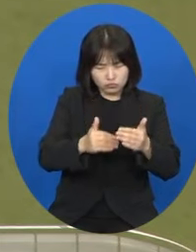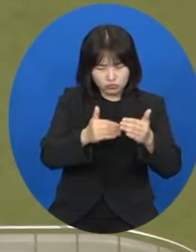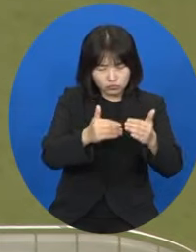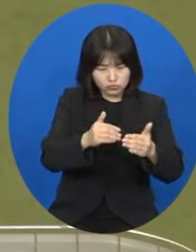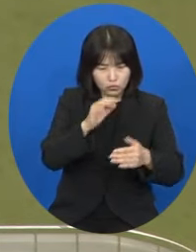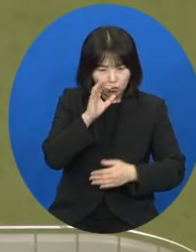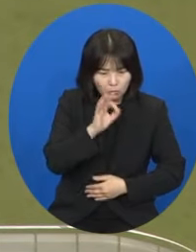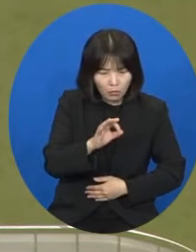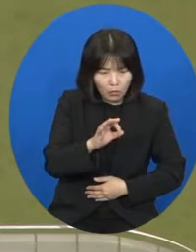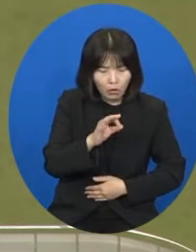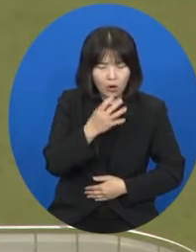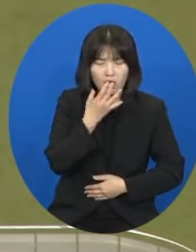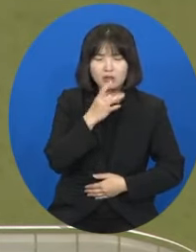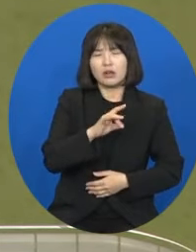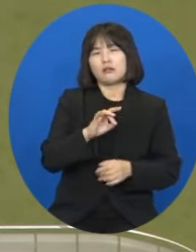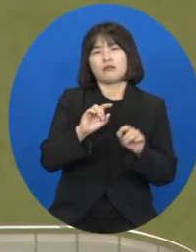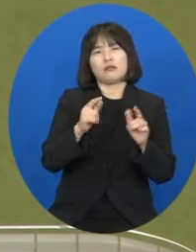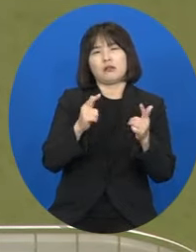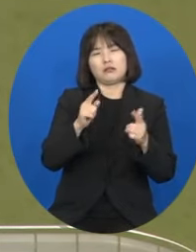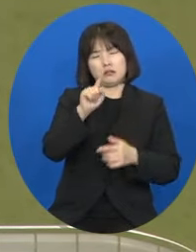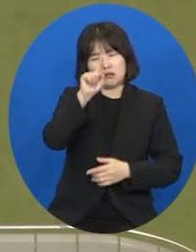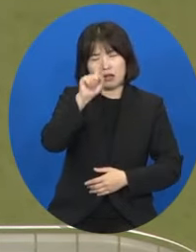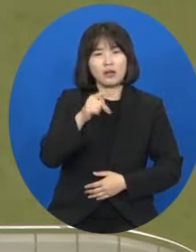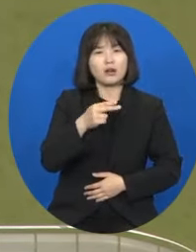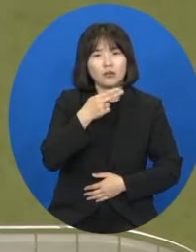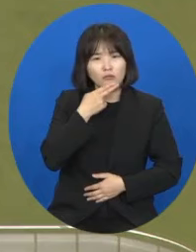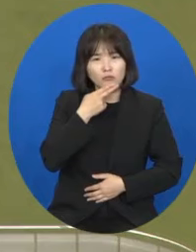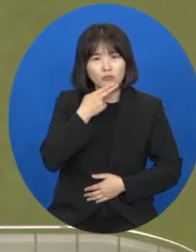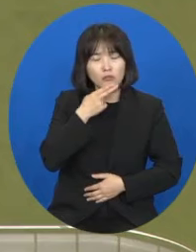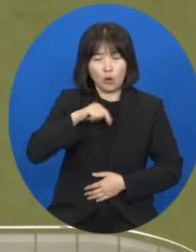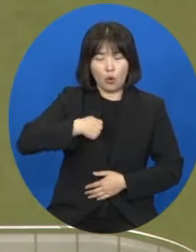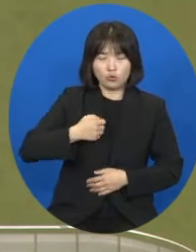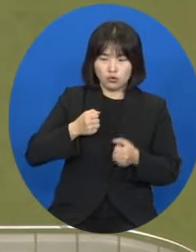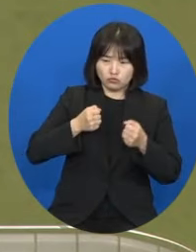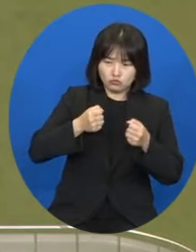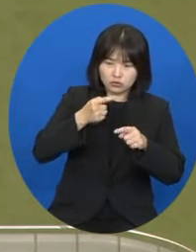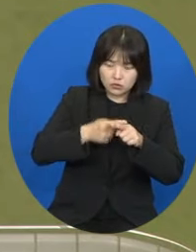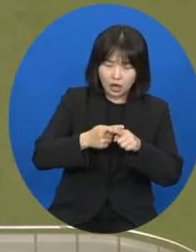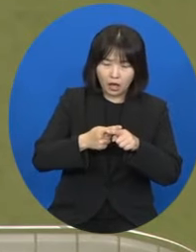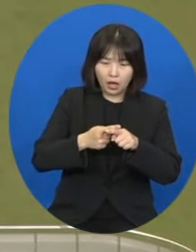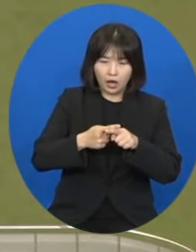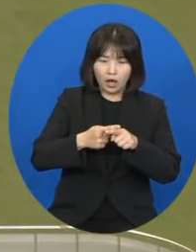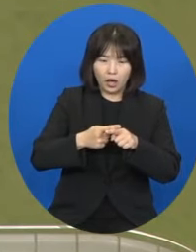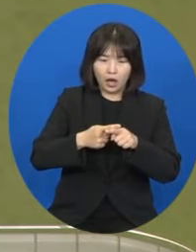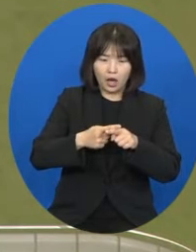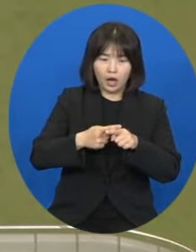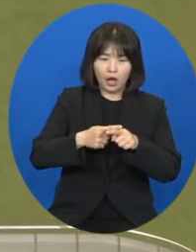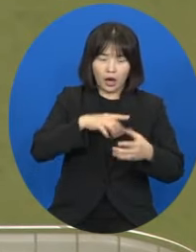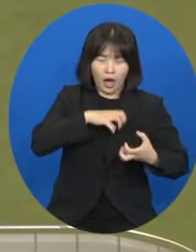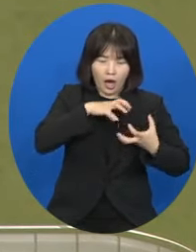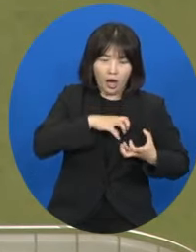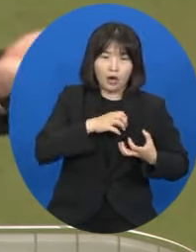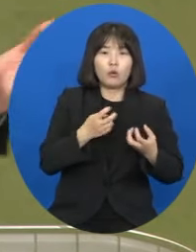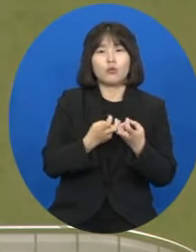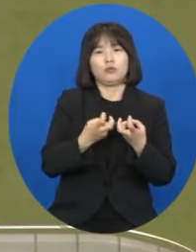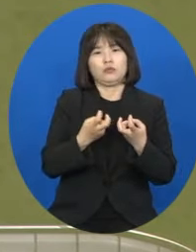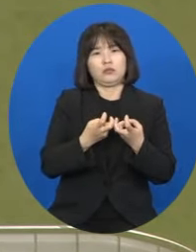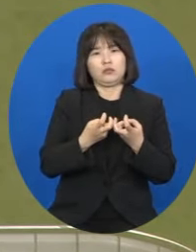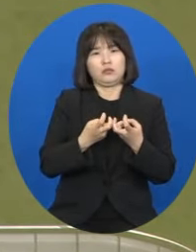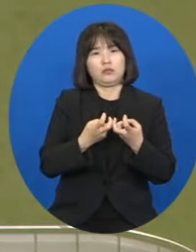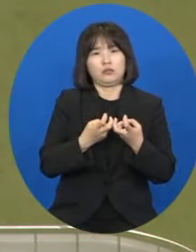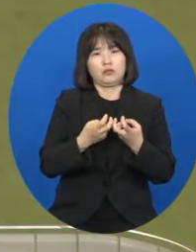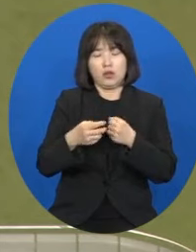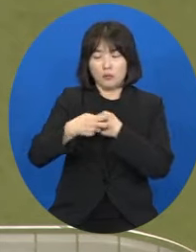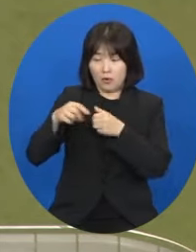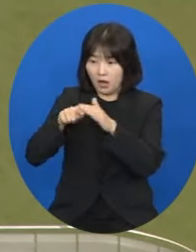이게 당연한 것 같은데 당연한 게 하나도 없었던 거예요. 만약 혼자 운전하다가 쓰러졌으면 어떻게 했을 뻔했어요? 병원에 갔는데 의사 선생님이